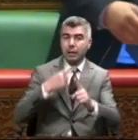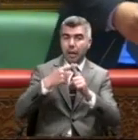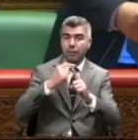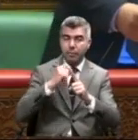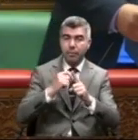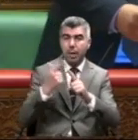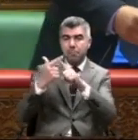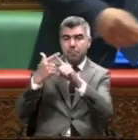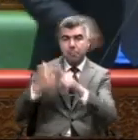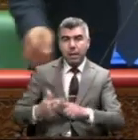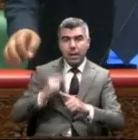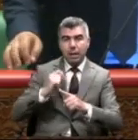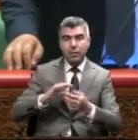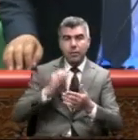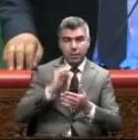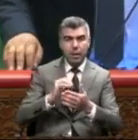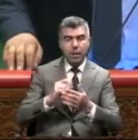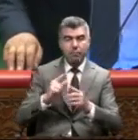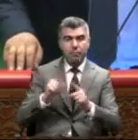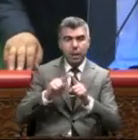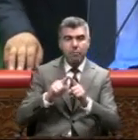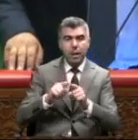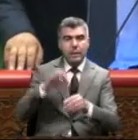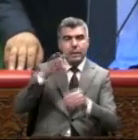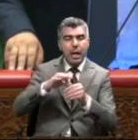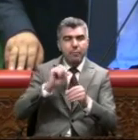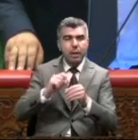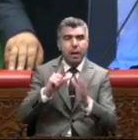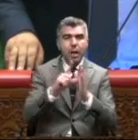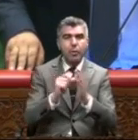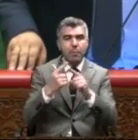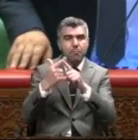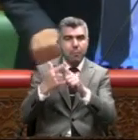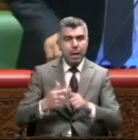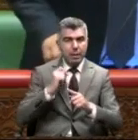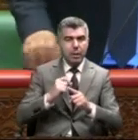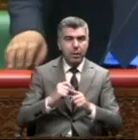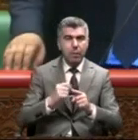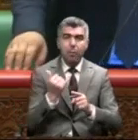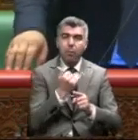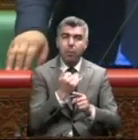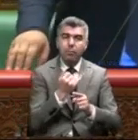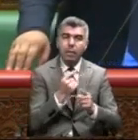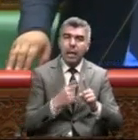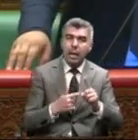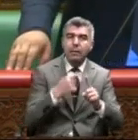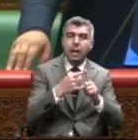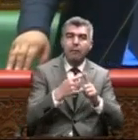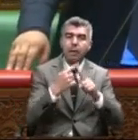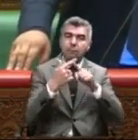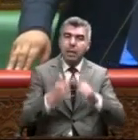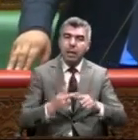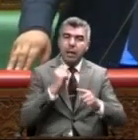الميزانيات السنويه التي يتم التصويت عليها في قانون الماليه يتطلب طلب اعتذمادات اضافيه لميزانيه الدوله